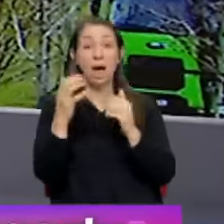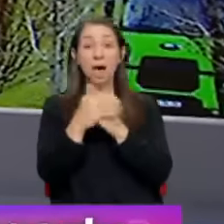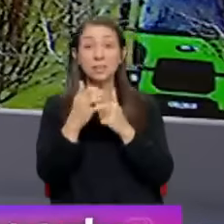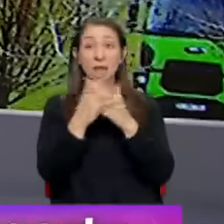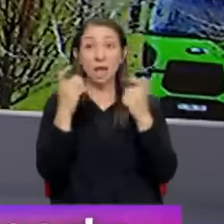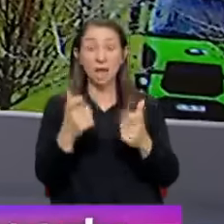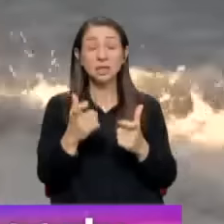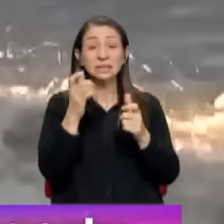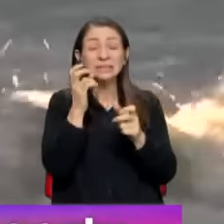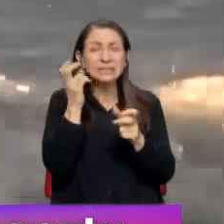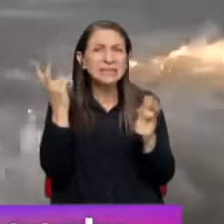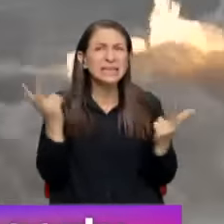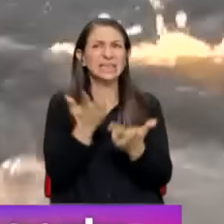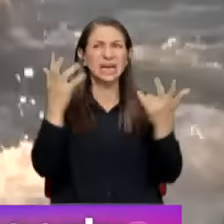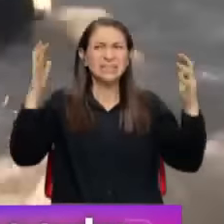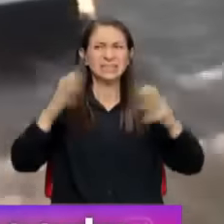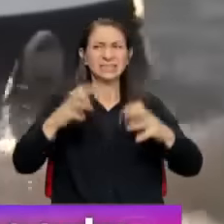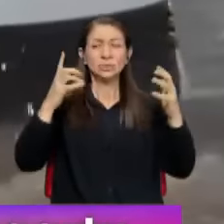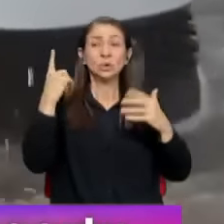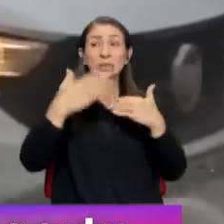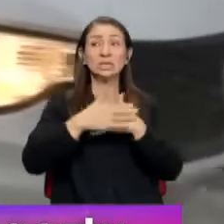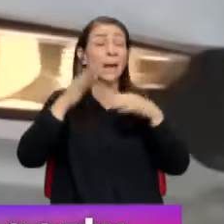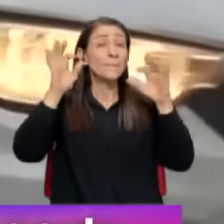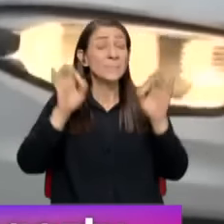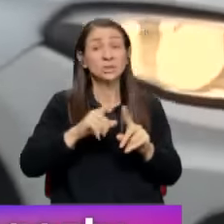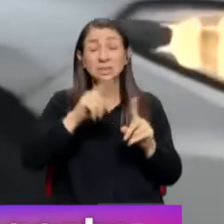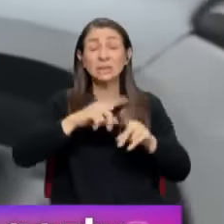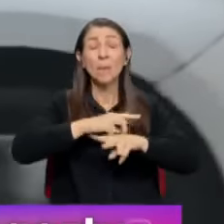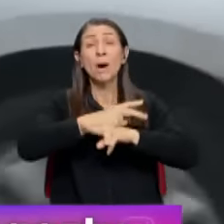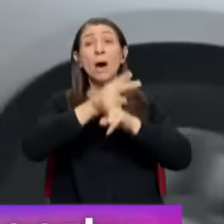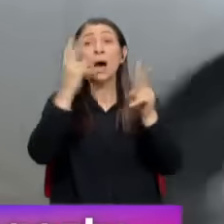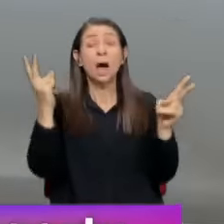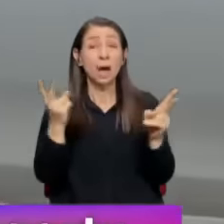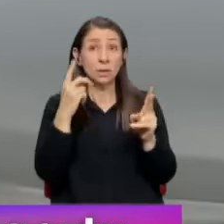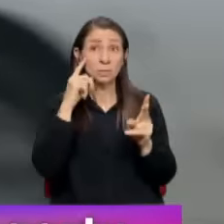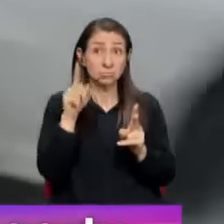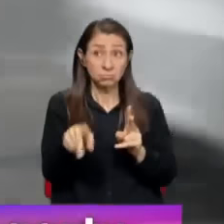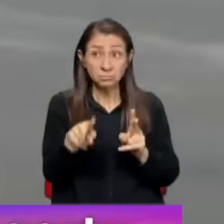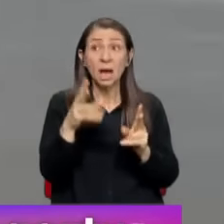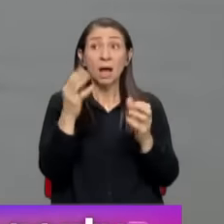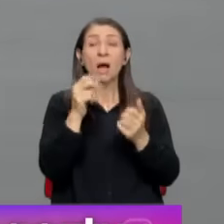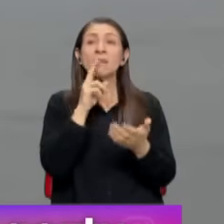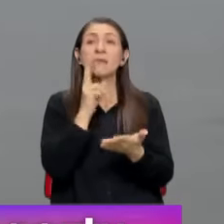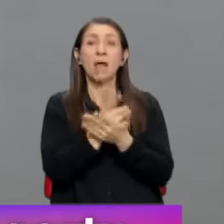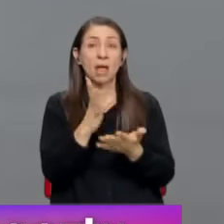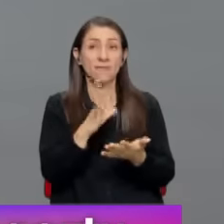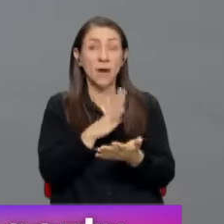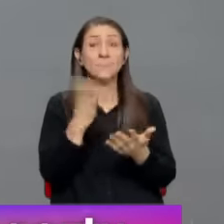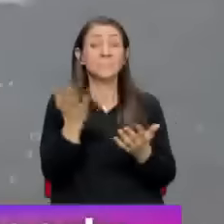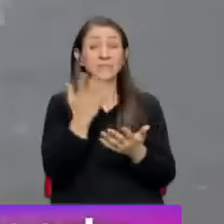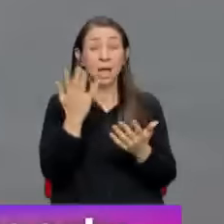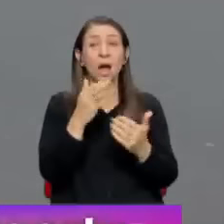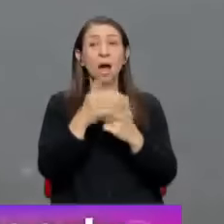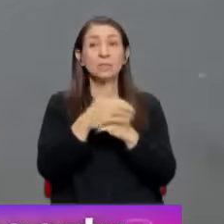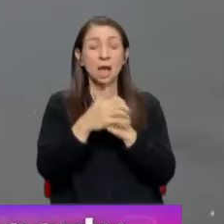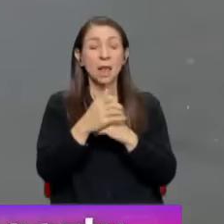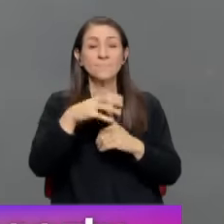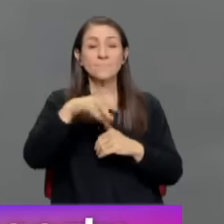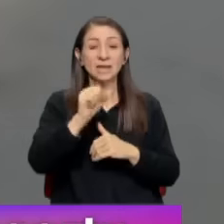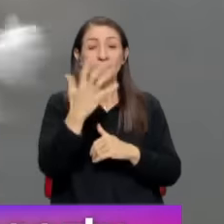Antalya felaketi yaşadı dün geceden itibaren ve sabah saatlerinde de zaten alınan kararlar var. Mesela